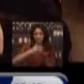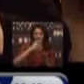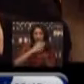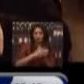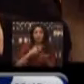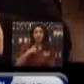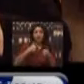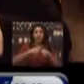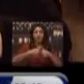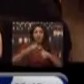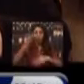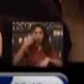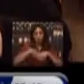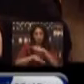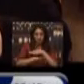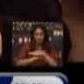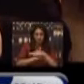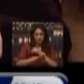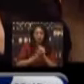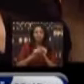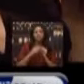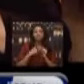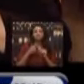وكنت اتجوزت